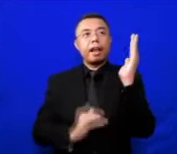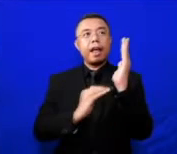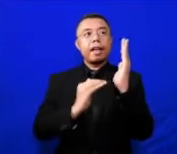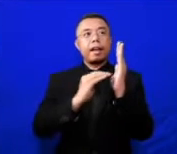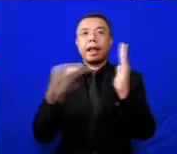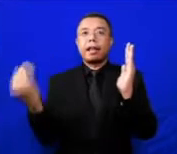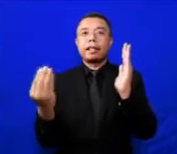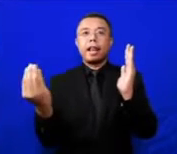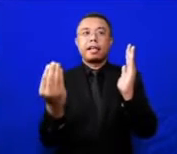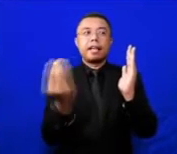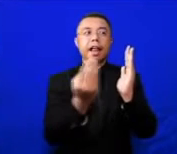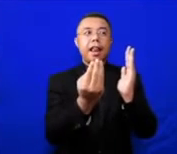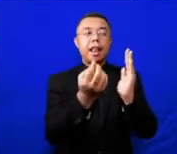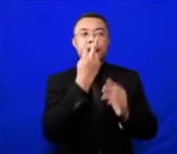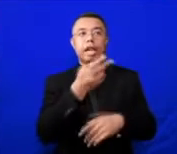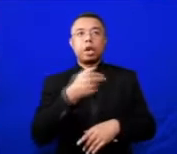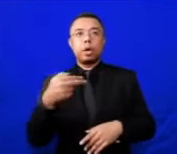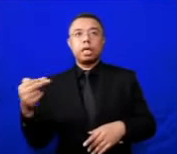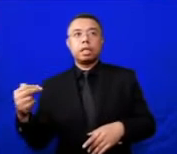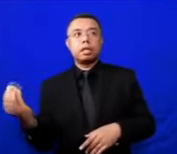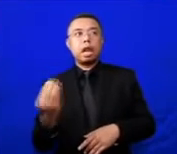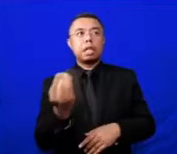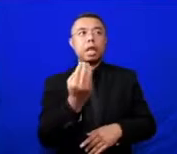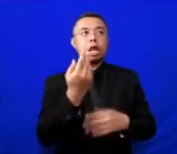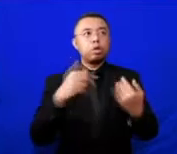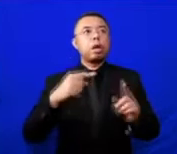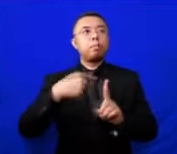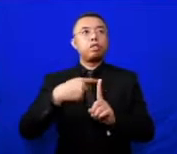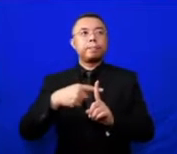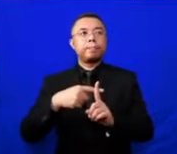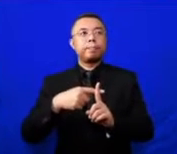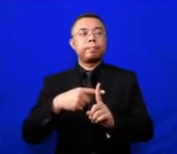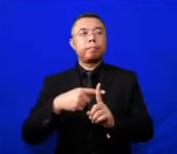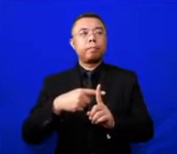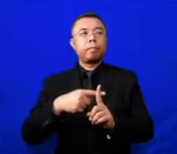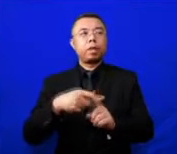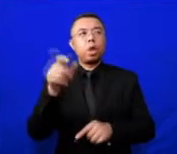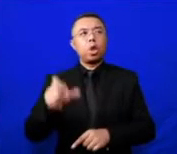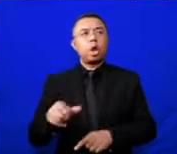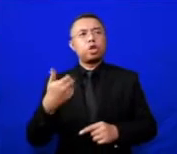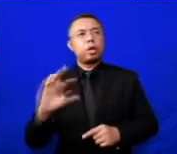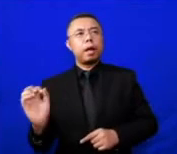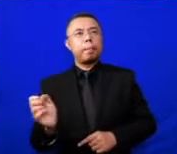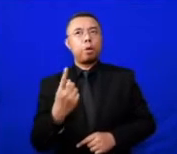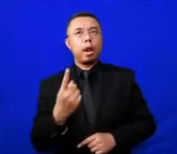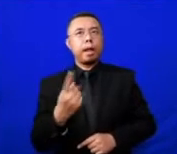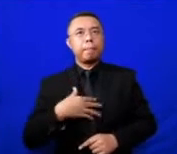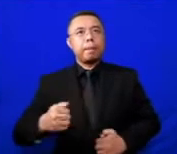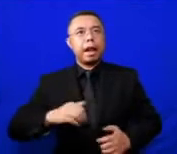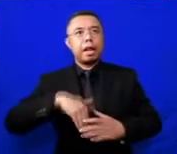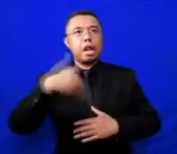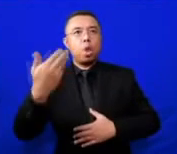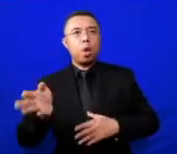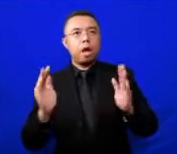travel gitu ya kalau dilihat travelnya Indonesia juga sebenarnya positif tuh berarti orang udah mau berani tuh